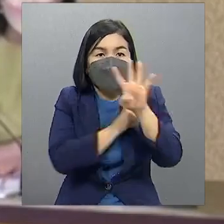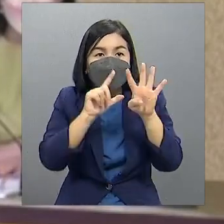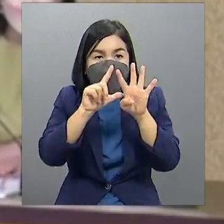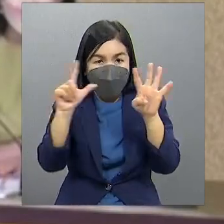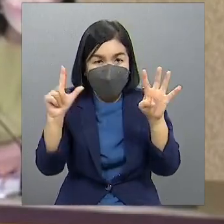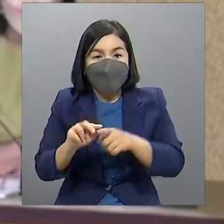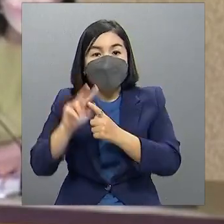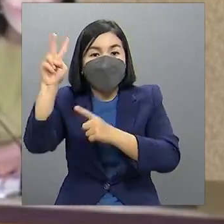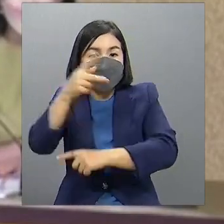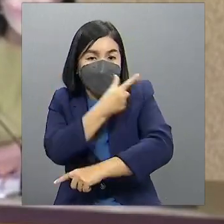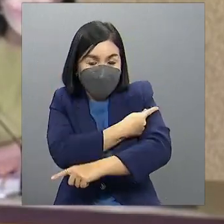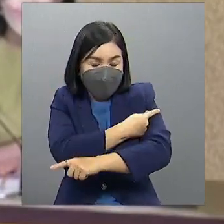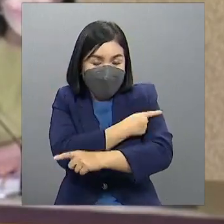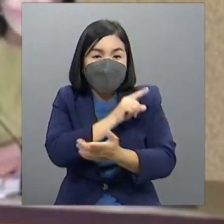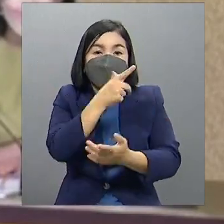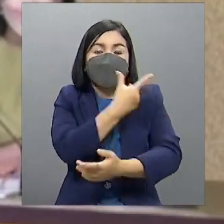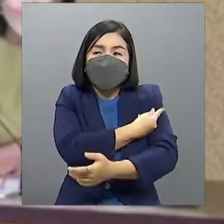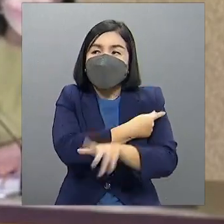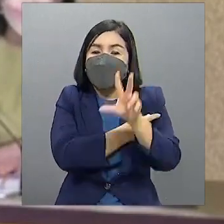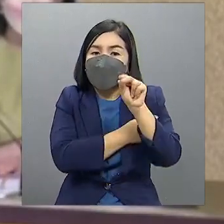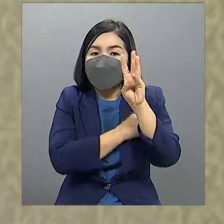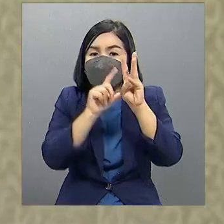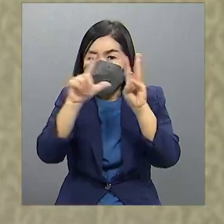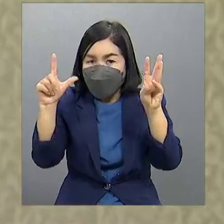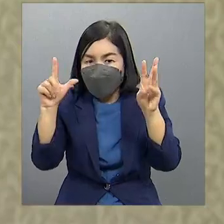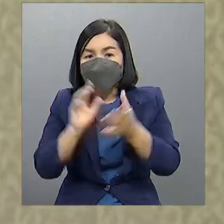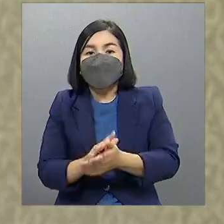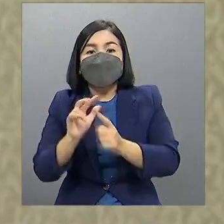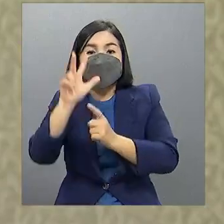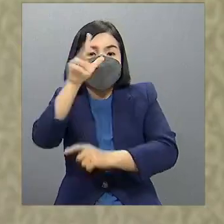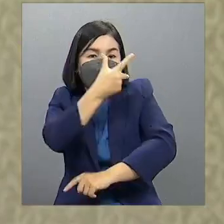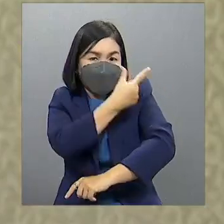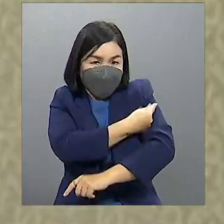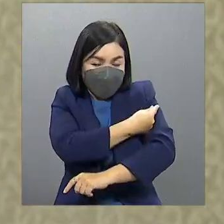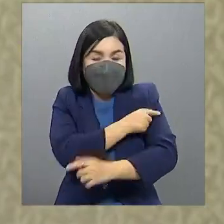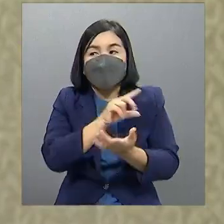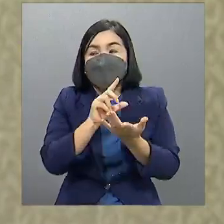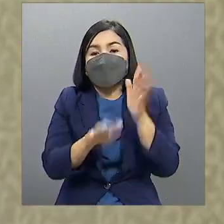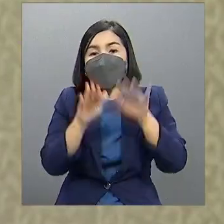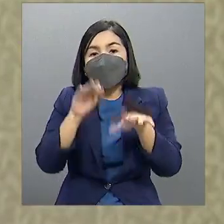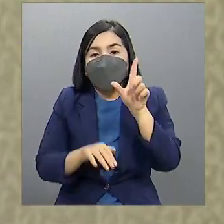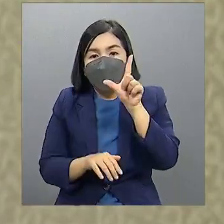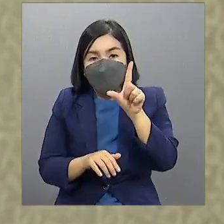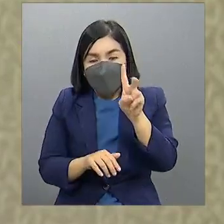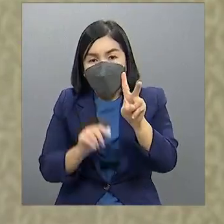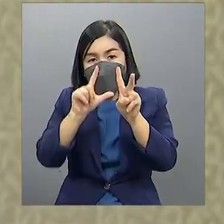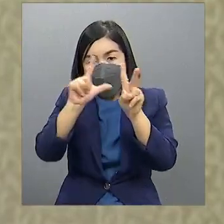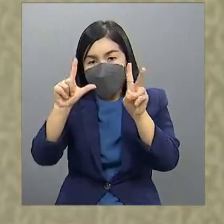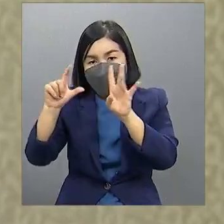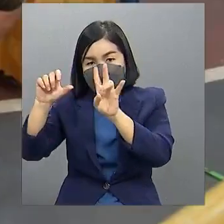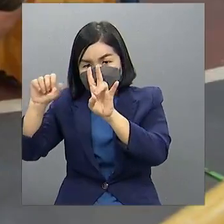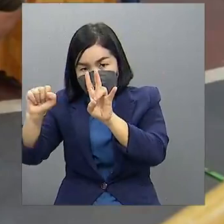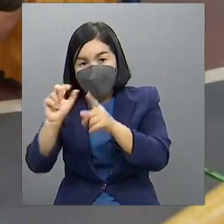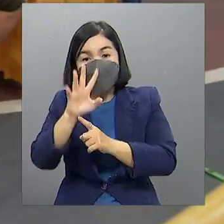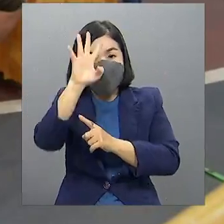2ฉีดสะสมไป 36กว่าล้านโด๊สเข็มที่ 3ฉีดสะสมไปแล้ว 2ล้าน 7แสนกว่าและเข็มที่ 4